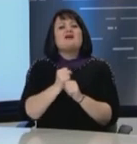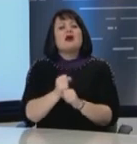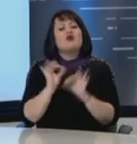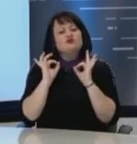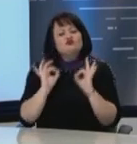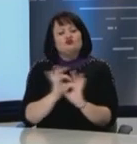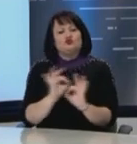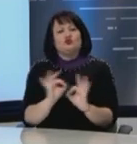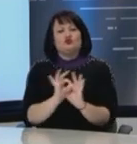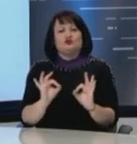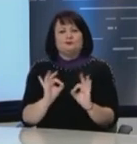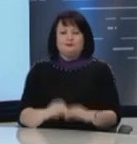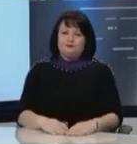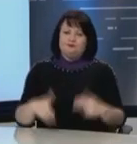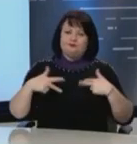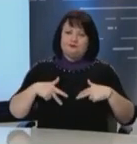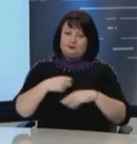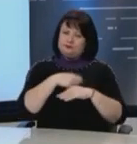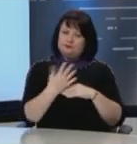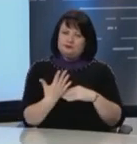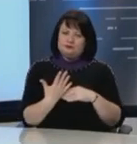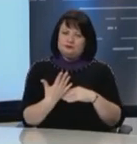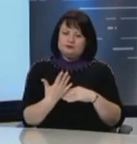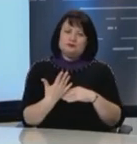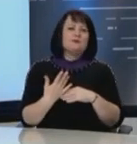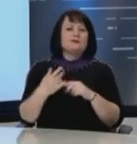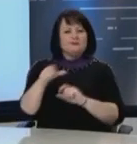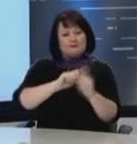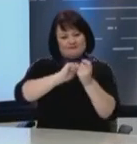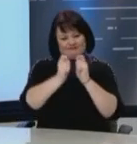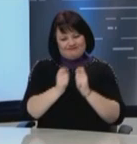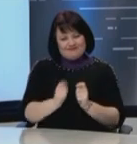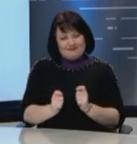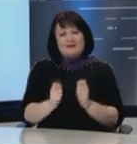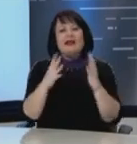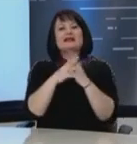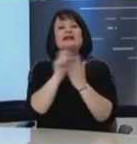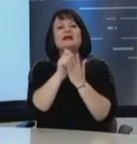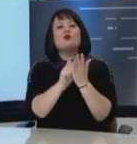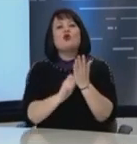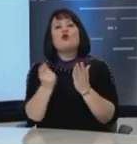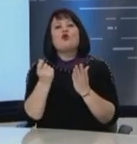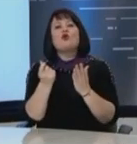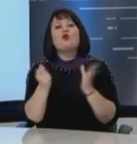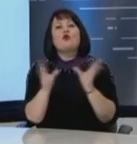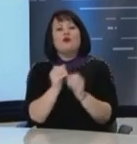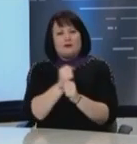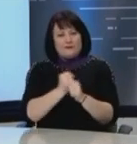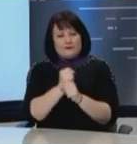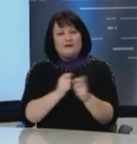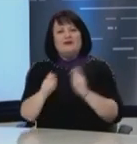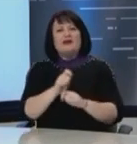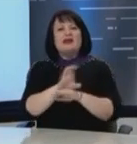Ελλάδα. Η κυβέρνηση ΠΑΣΟΚ ήταν που αναδιοργάνωσε το καθεστώς τιμολόγησης των φαρμάκων. Δημιούργησε